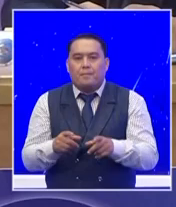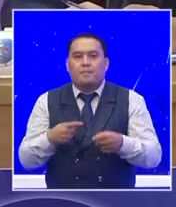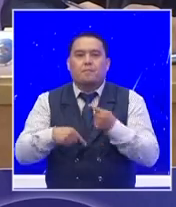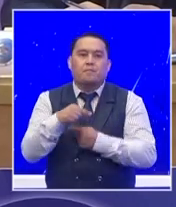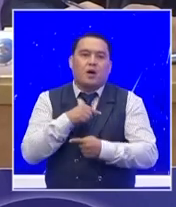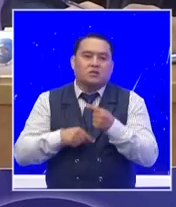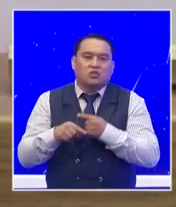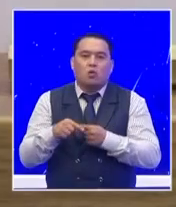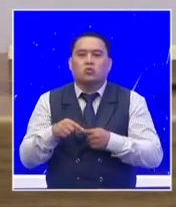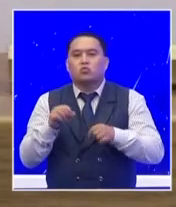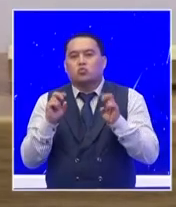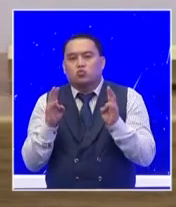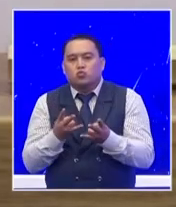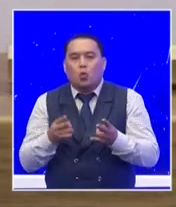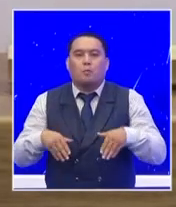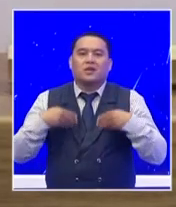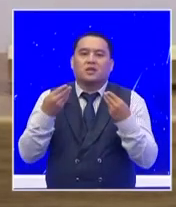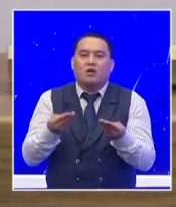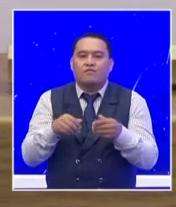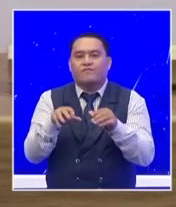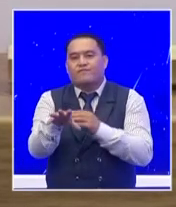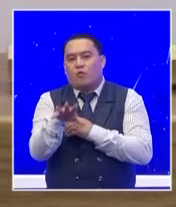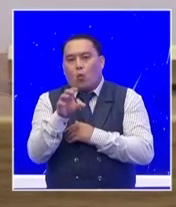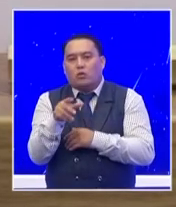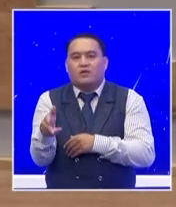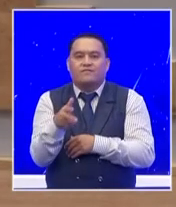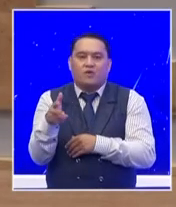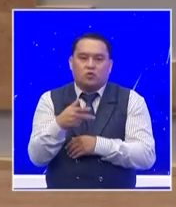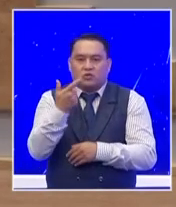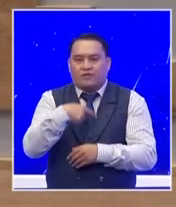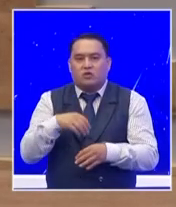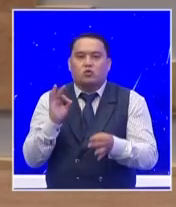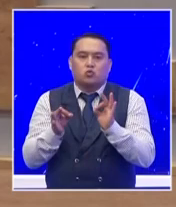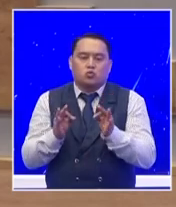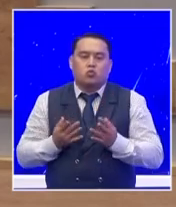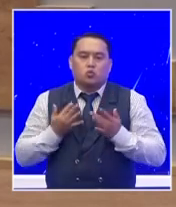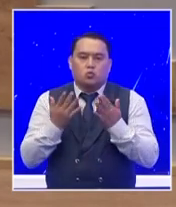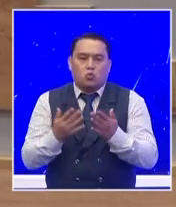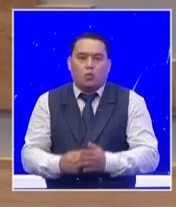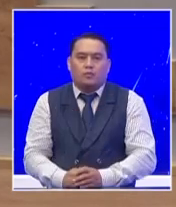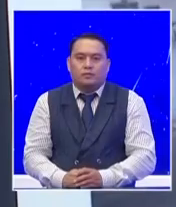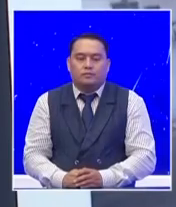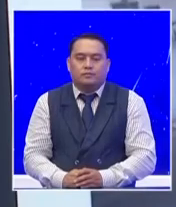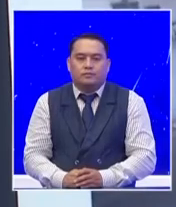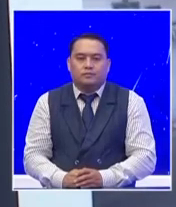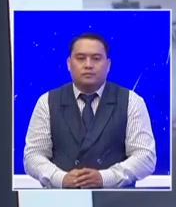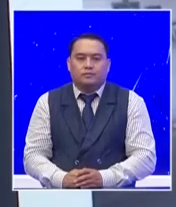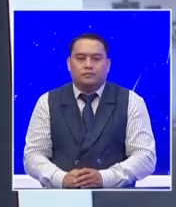и среднего бизнеса следует только предоставить фото и видеообзор соблюдения всех требуемых норм и